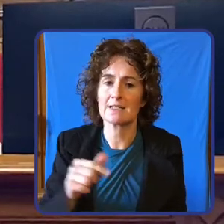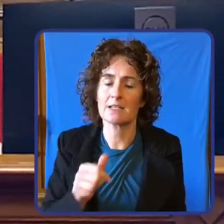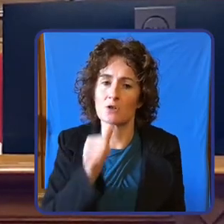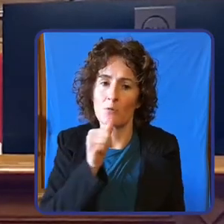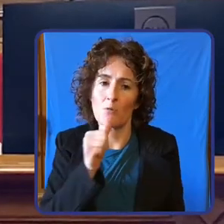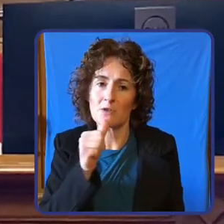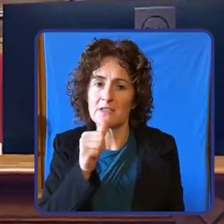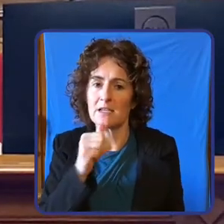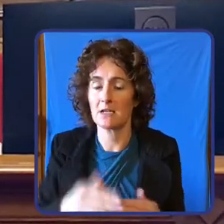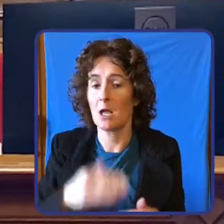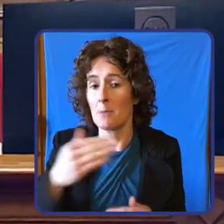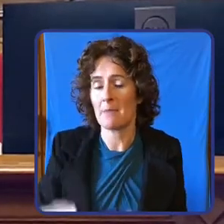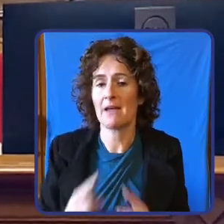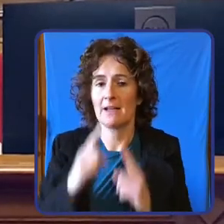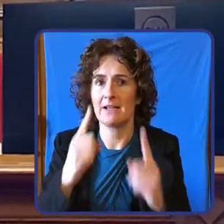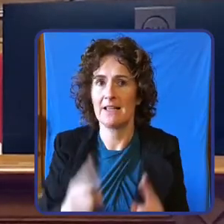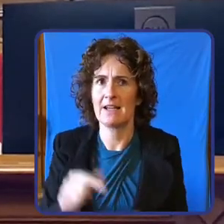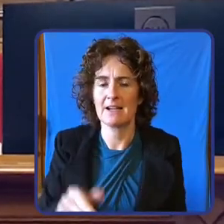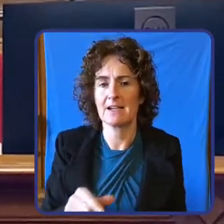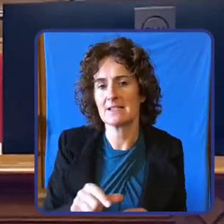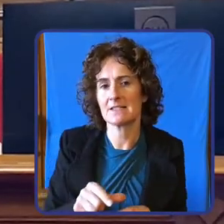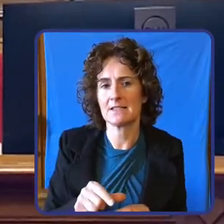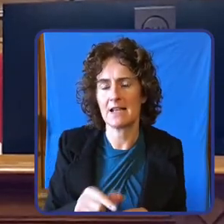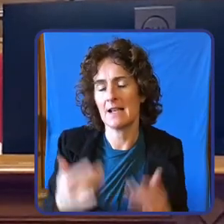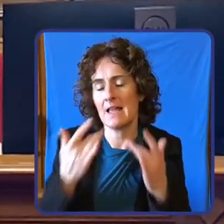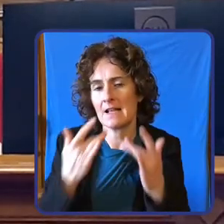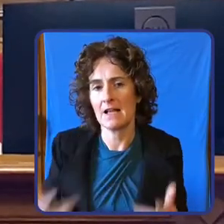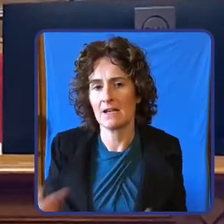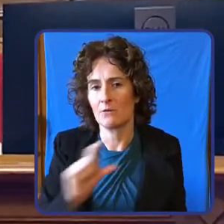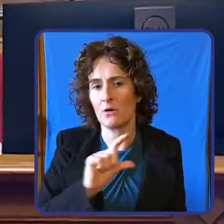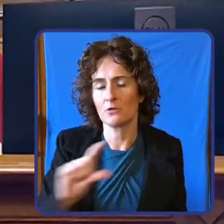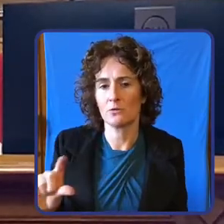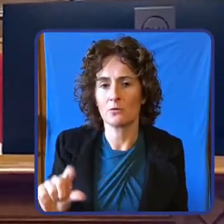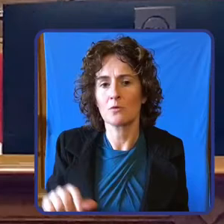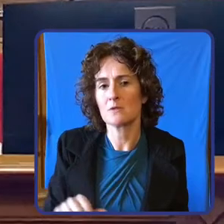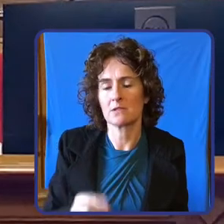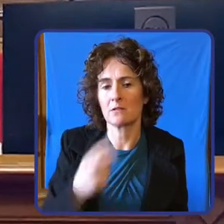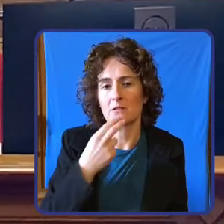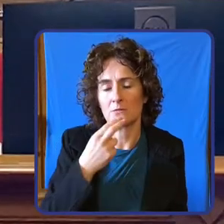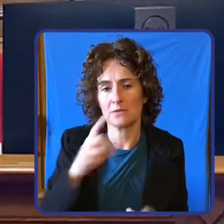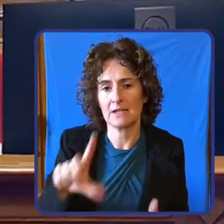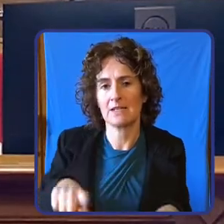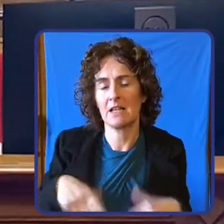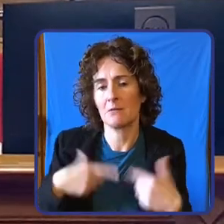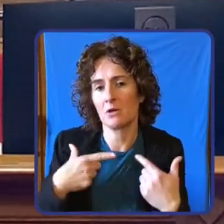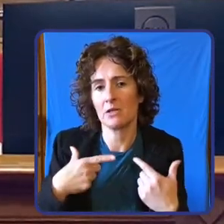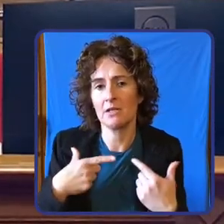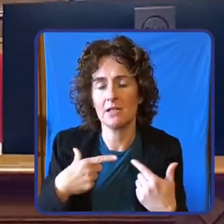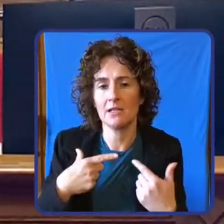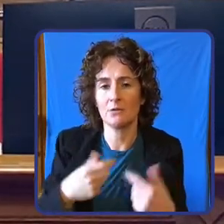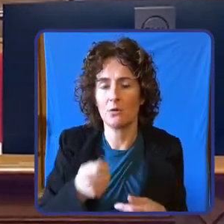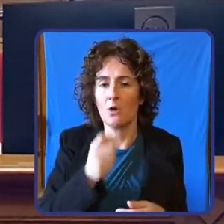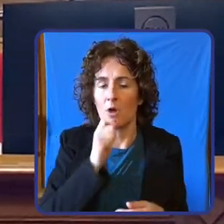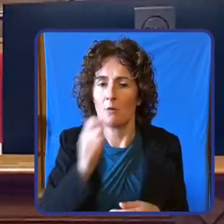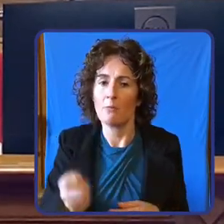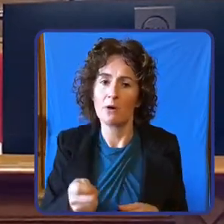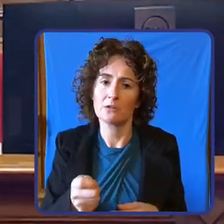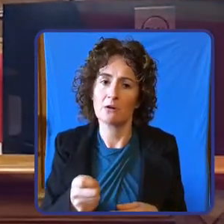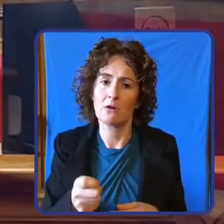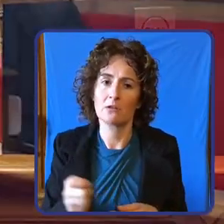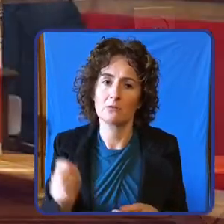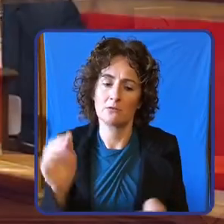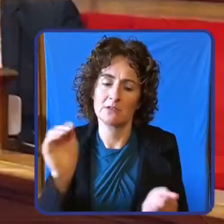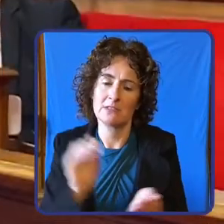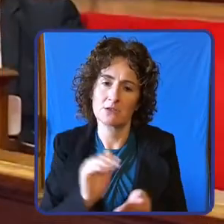okoznak Magyarországnak, és óriási károkat okoznak az ukrajnai kisebbségnek, a magyar kisebbségnek. Nos, Benkő Zsolt képviselő,